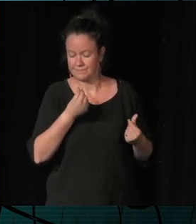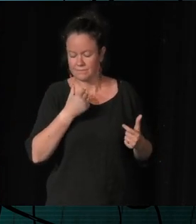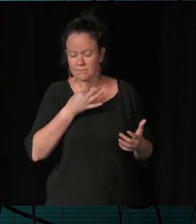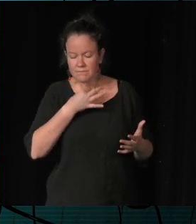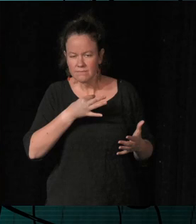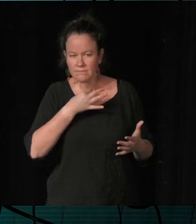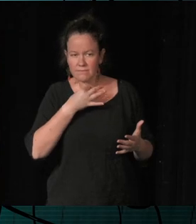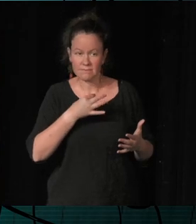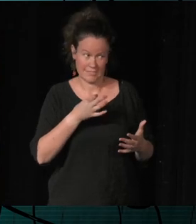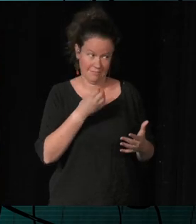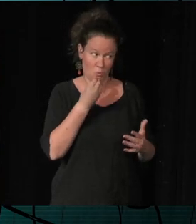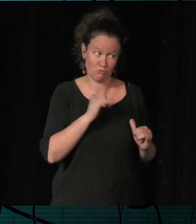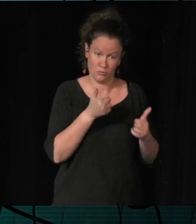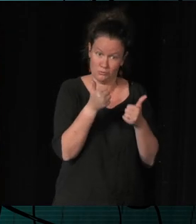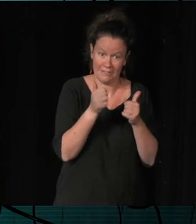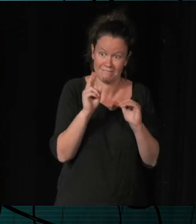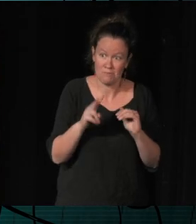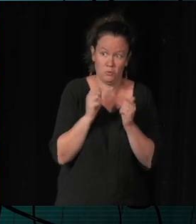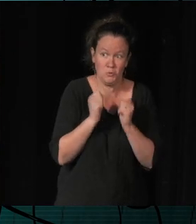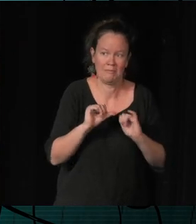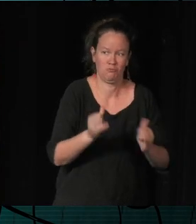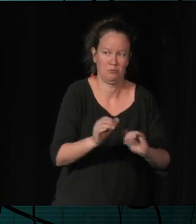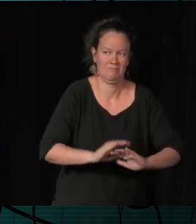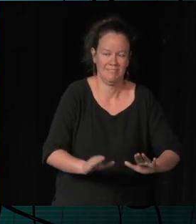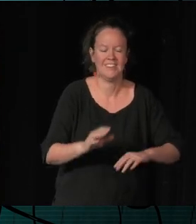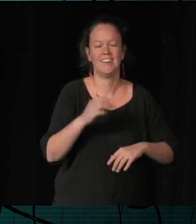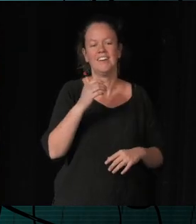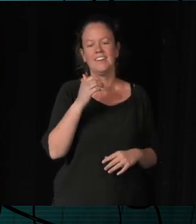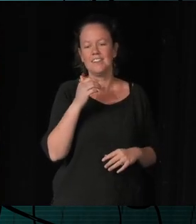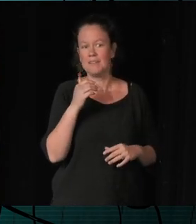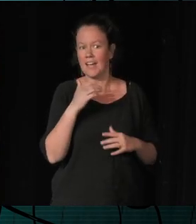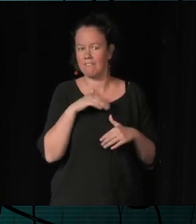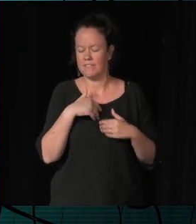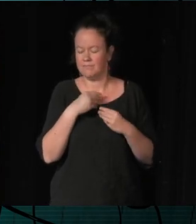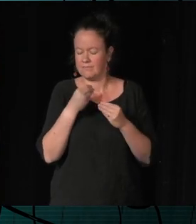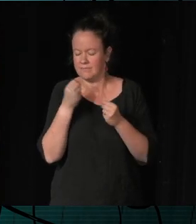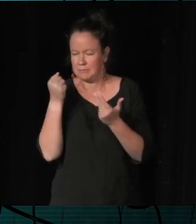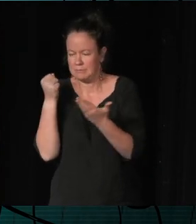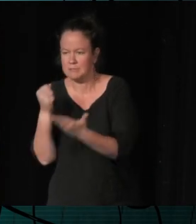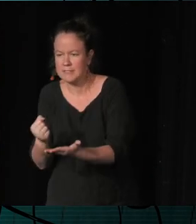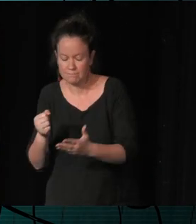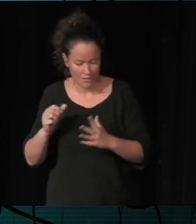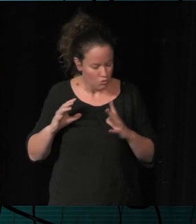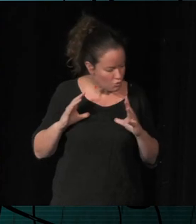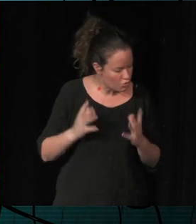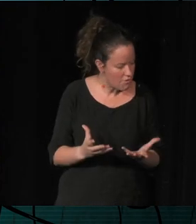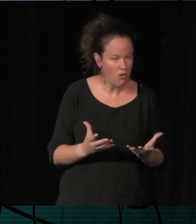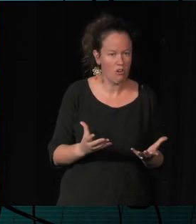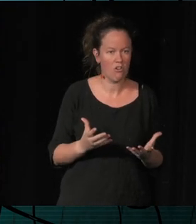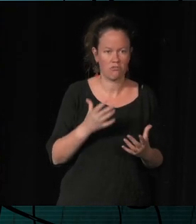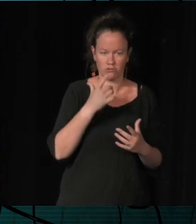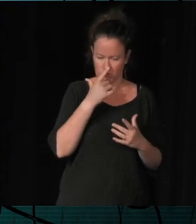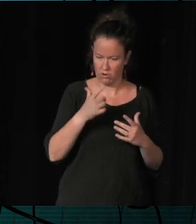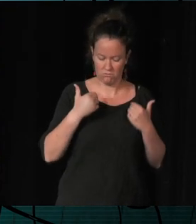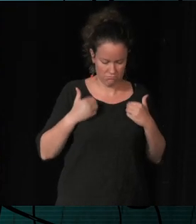jeu. Donc justement, comment on fait quand on a une interactivité qui paraît bridée,